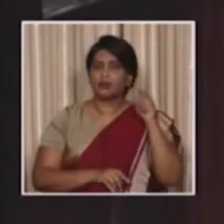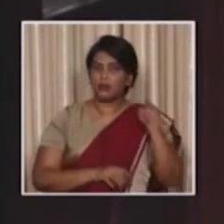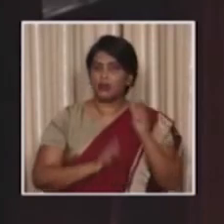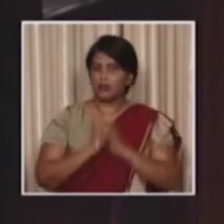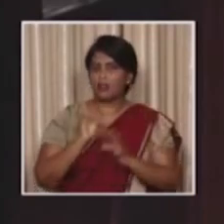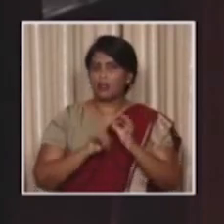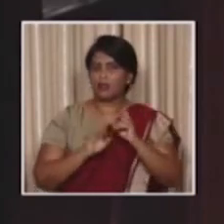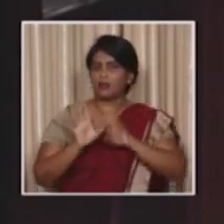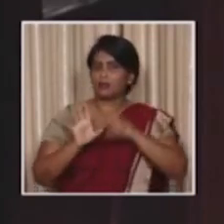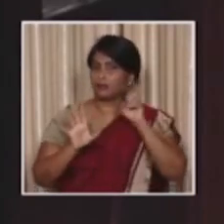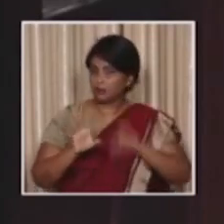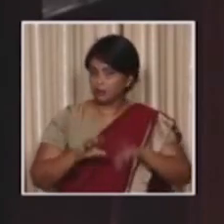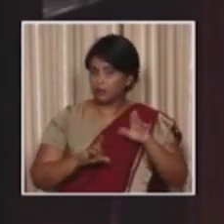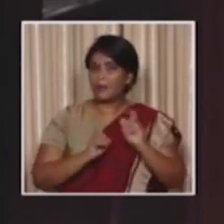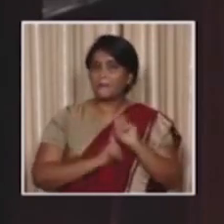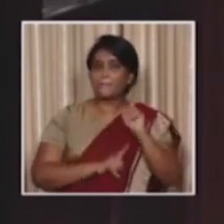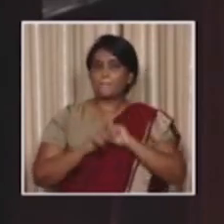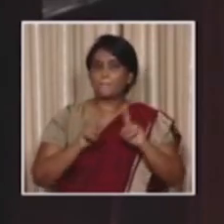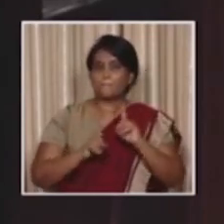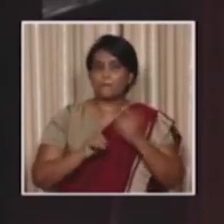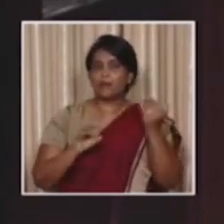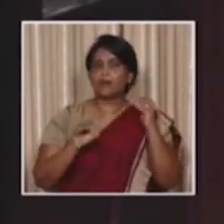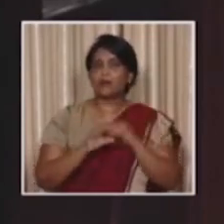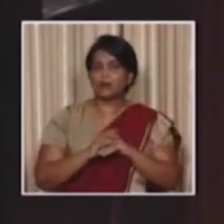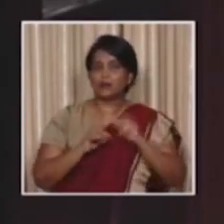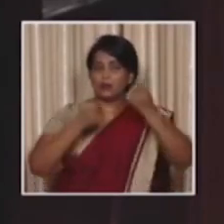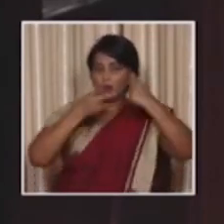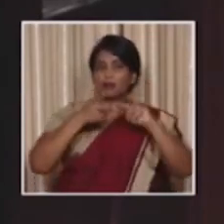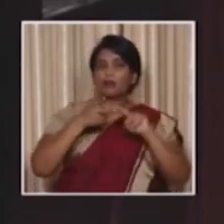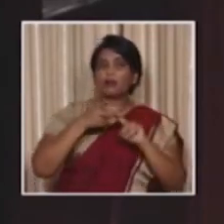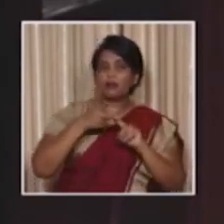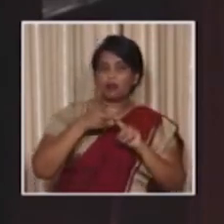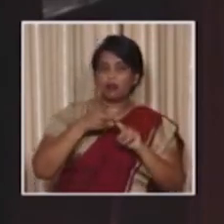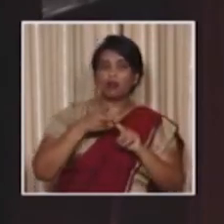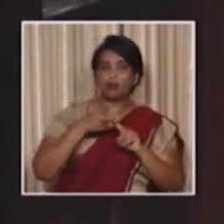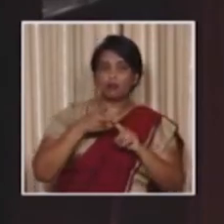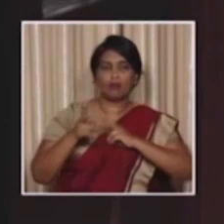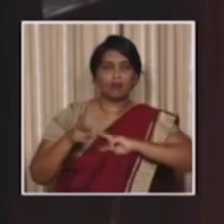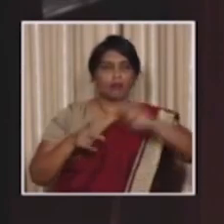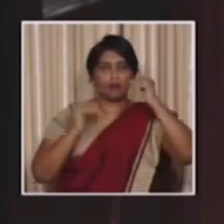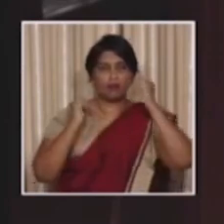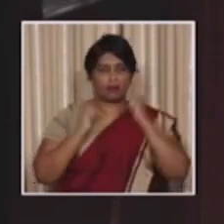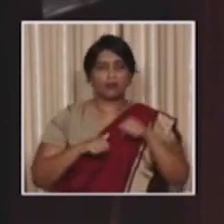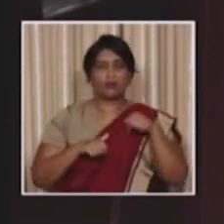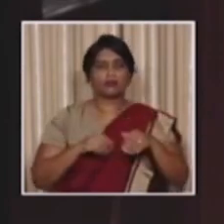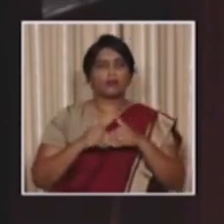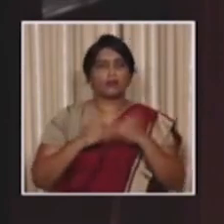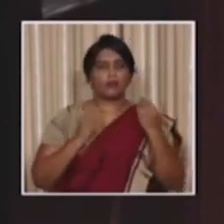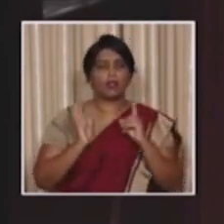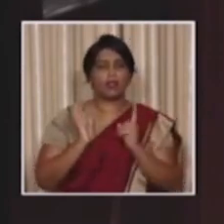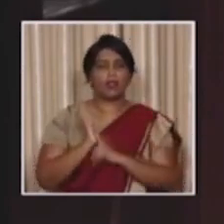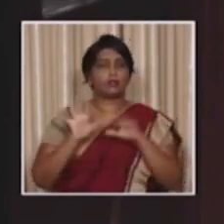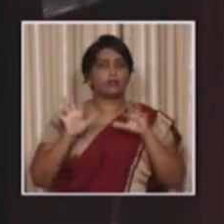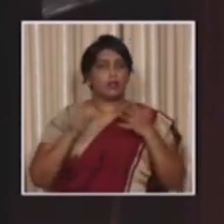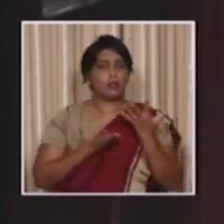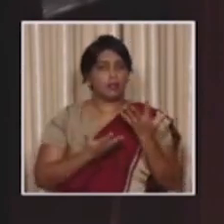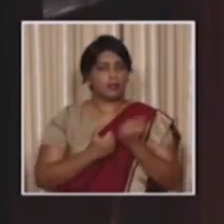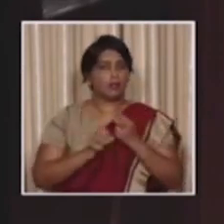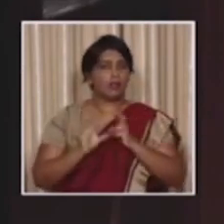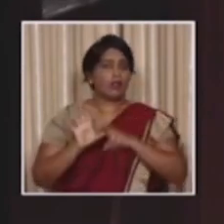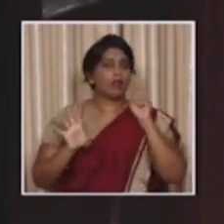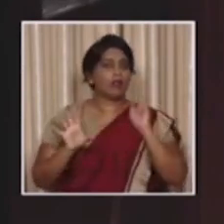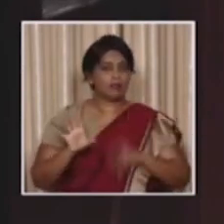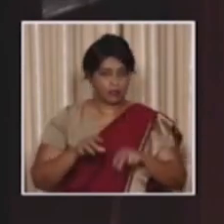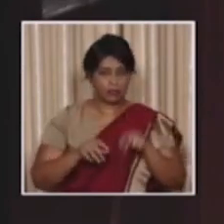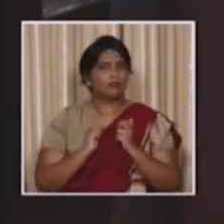குடியேறுவதற்காக அனைத்து நாடாளுமன்ற உறுப்பினர்களையும் காட்டிக் கொடுப்பிற்கு உள்ளாக்கியுள்ளதாக நாடாளுமன்ற உறுப்பினர் மகிந்தானந்த